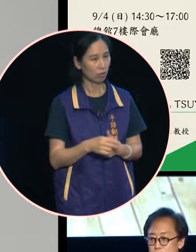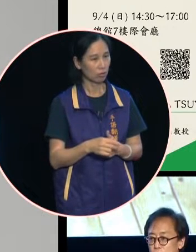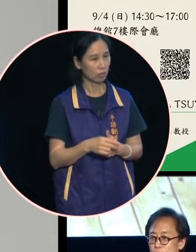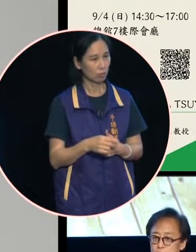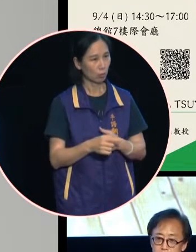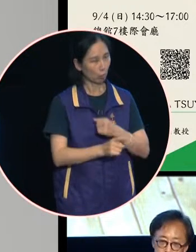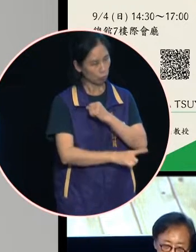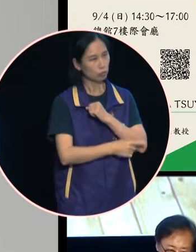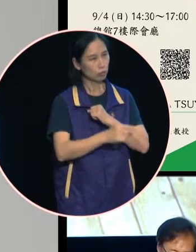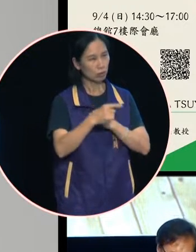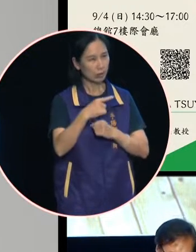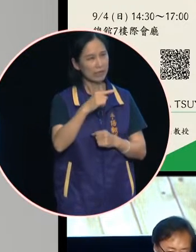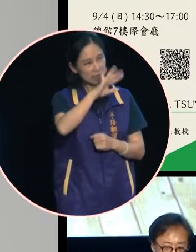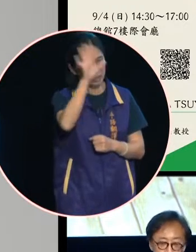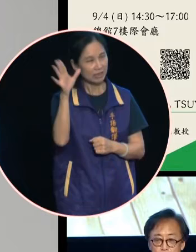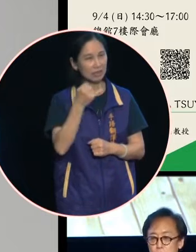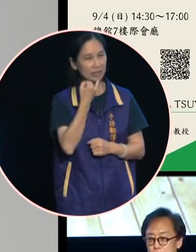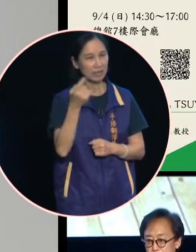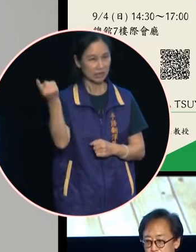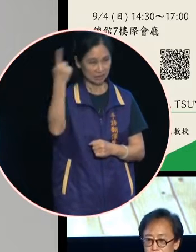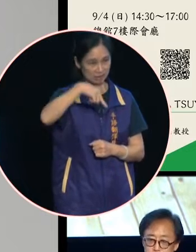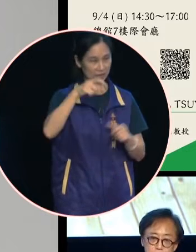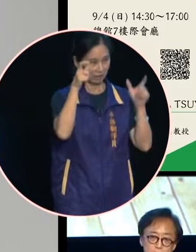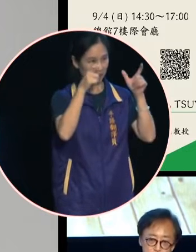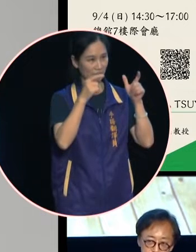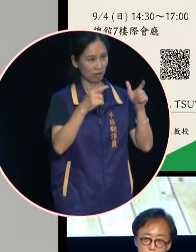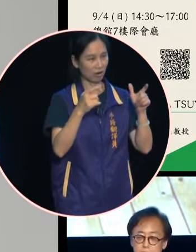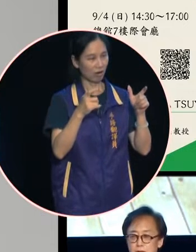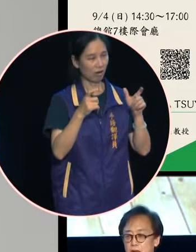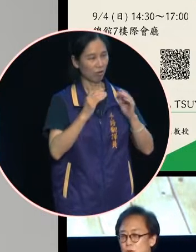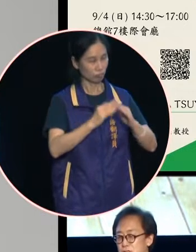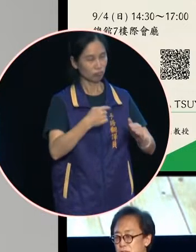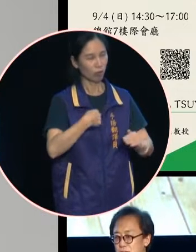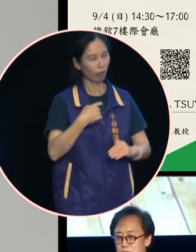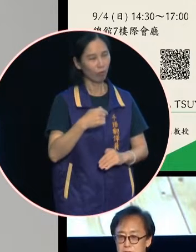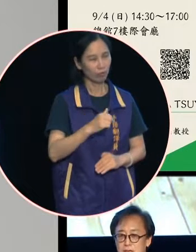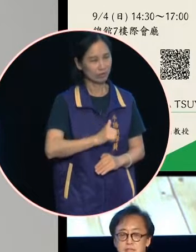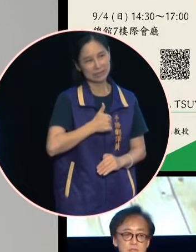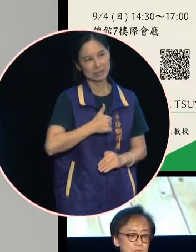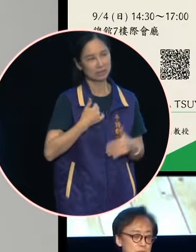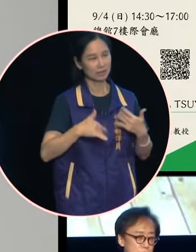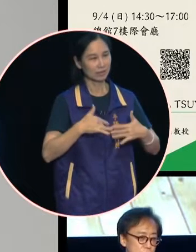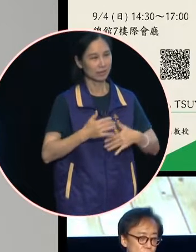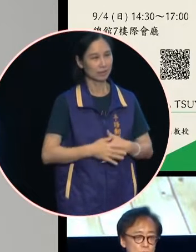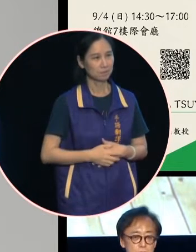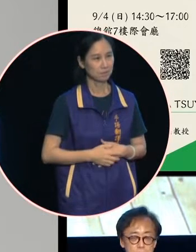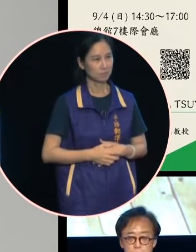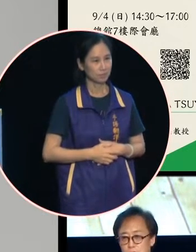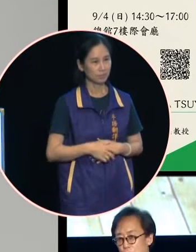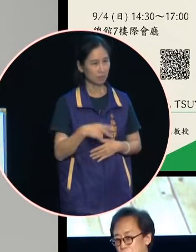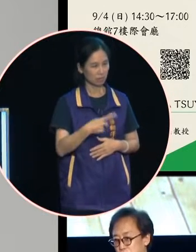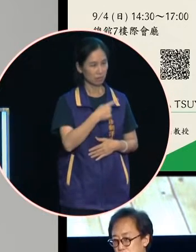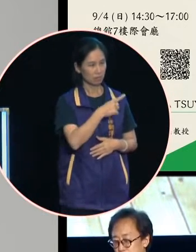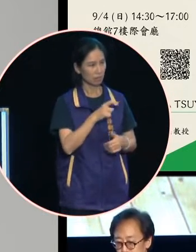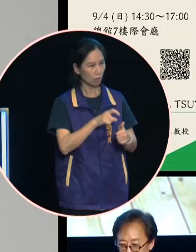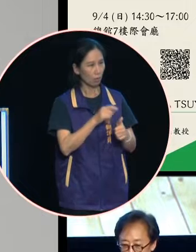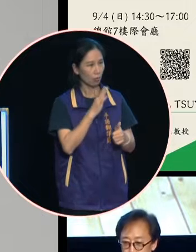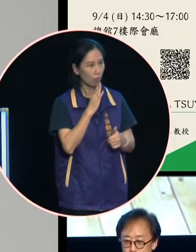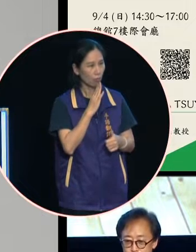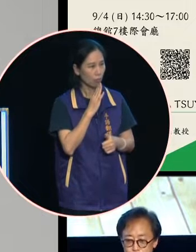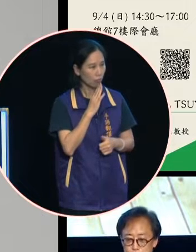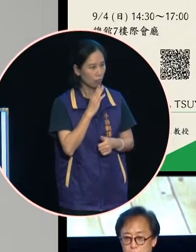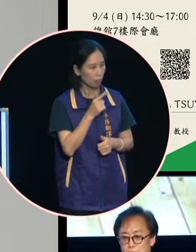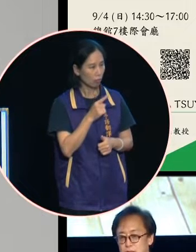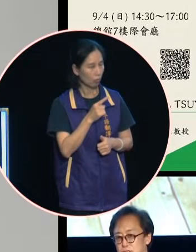后一天能过来来。过来到高雄来是非常的高兴。然后今天这个演讲之前，又我的好朋友陈思